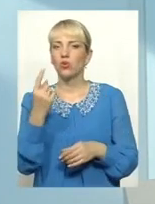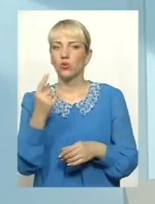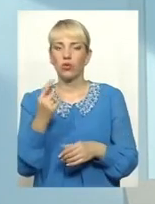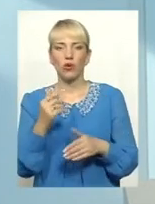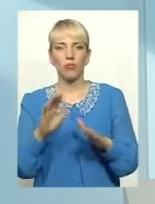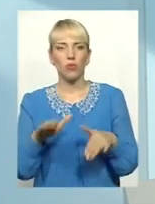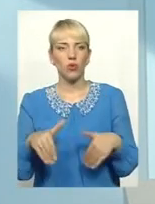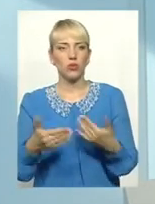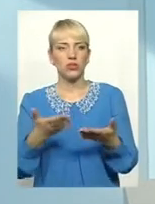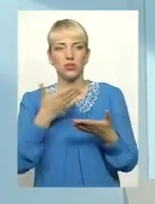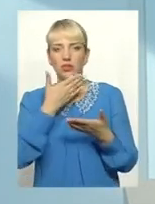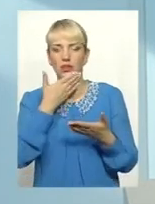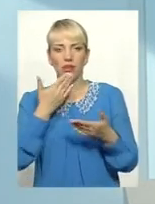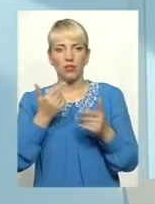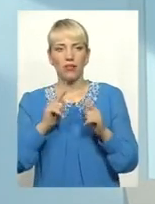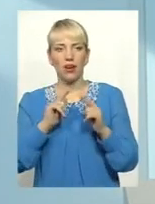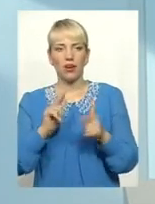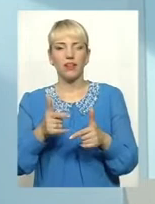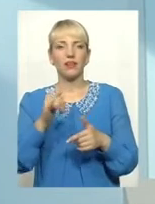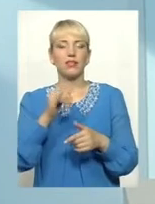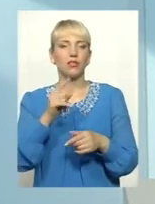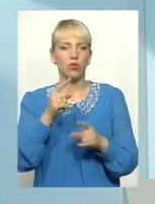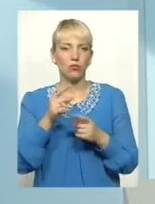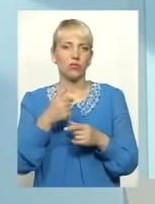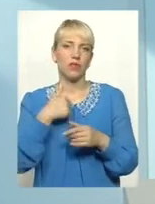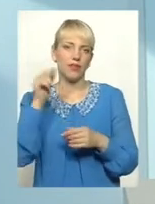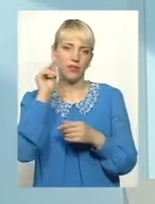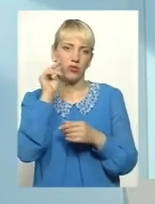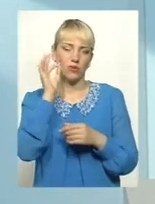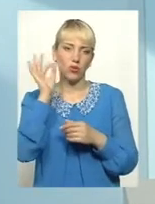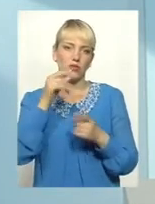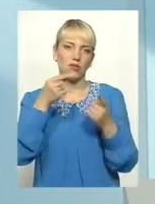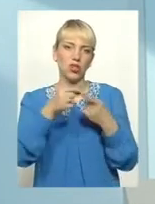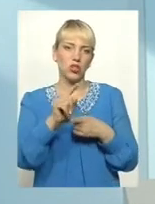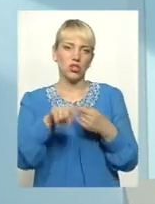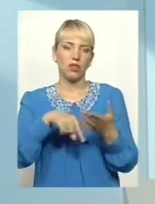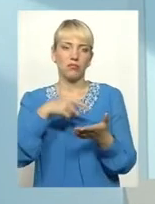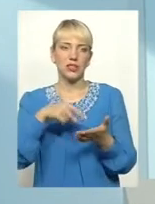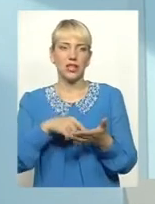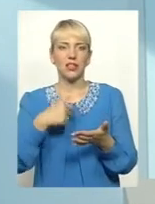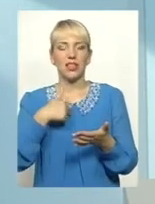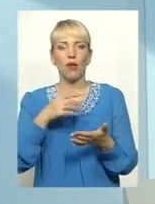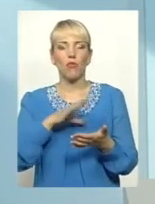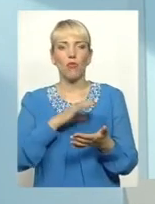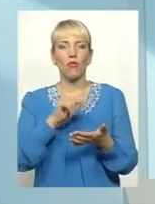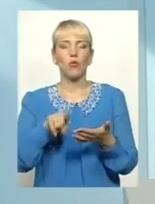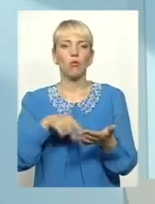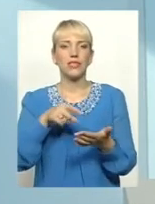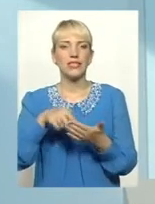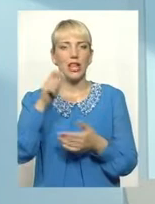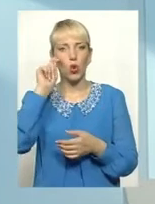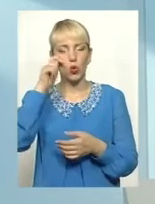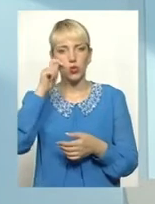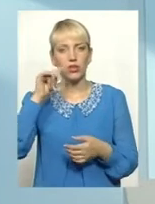поступило, і ми вивчаємо досвід в інших містах. Безпосередньо я був в місті Луцьку, подивився,